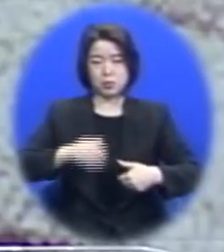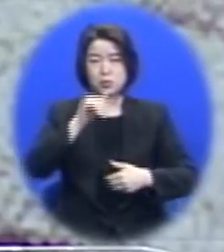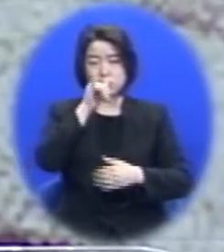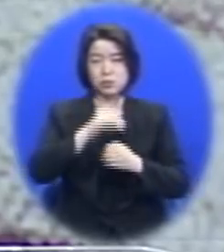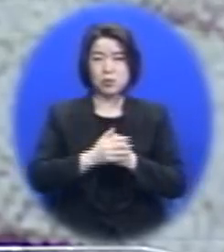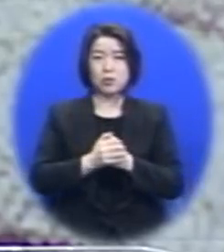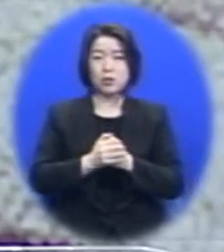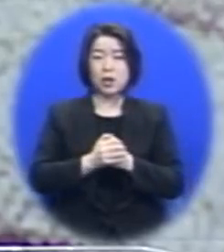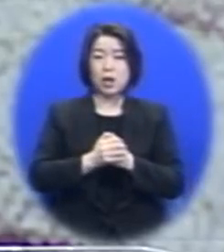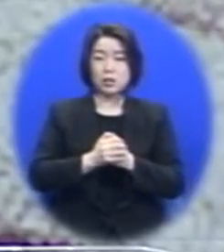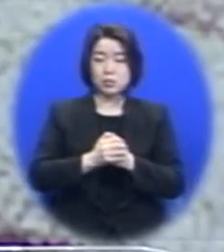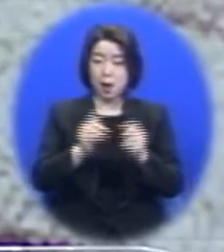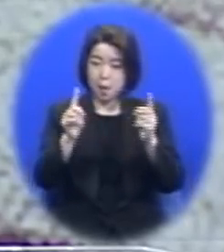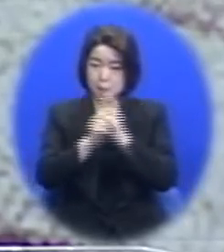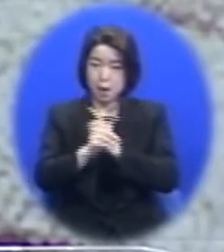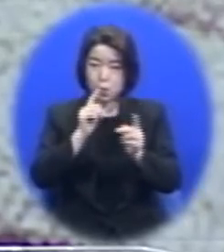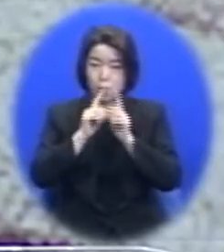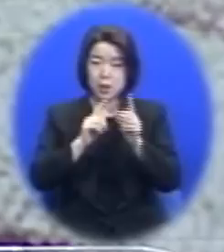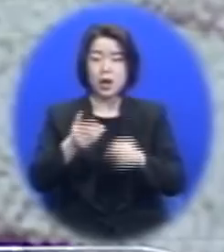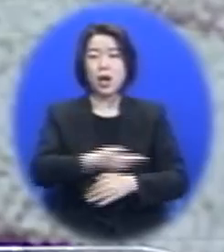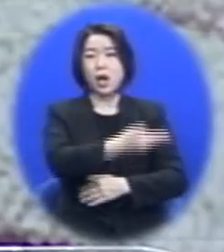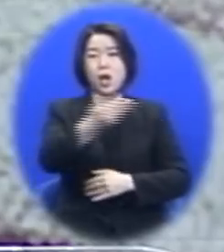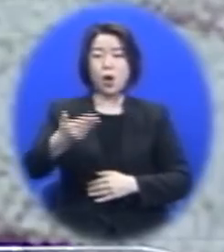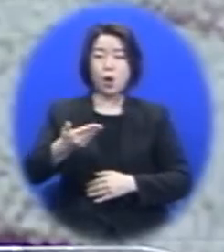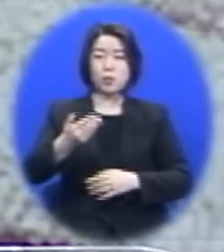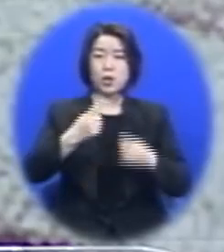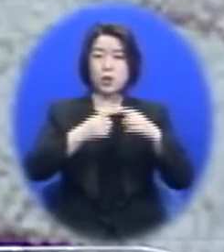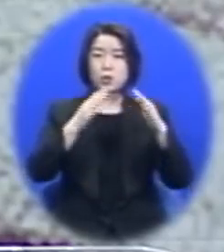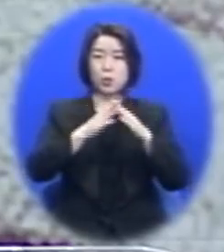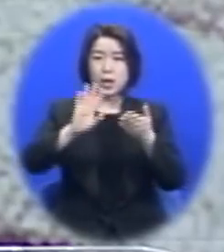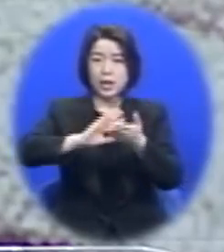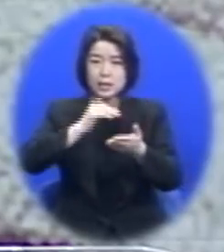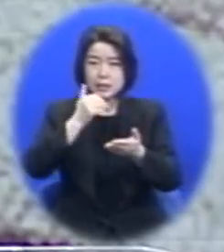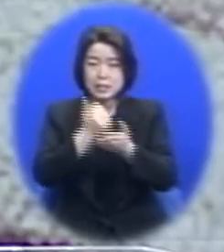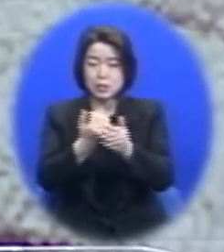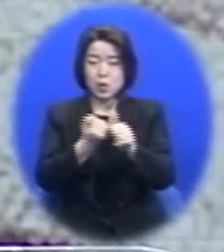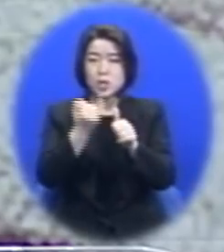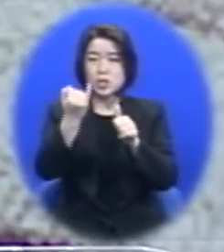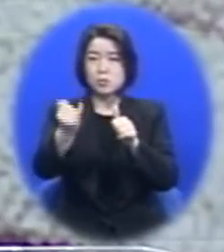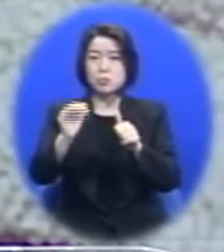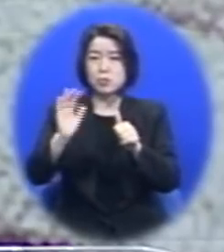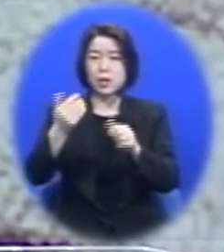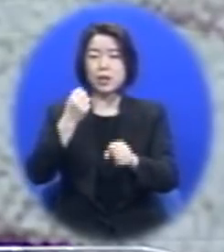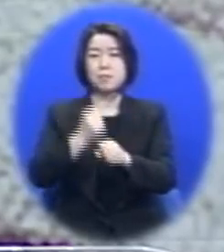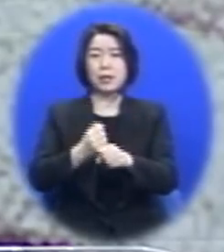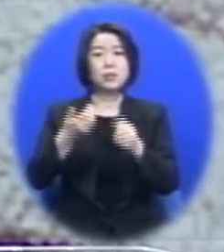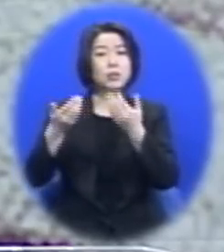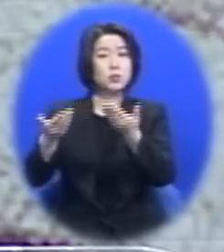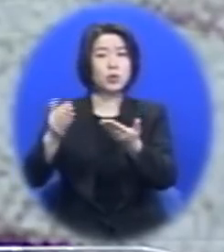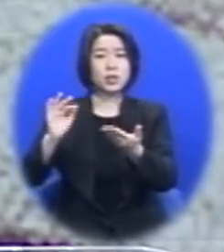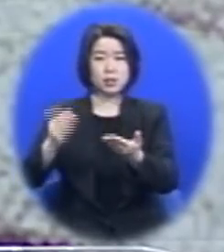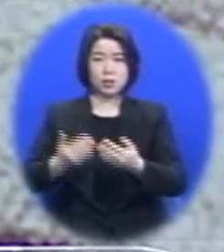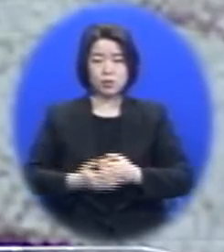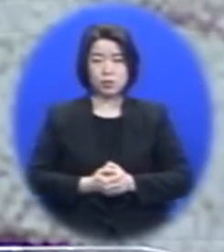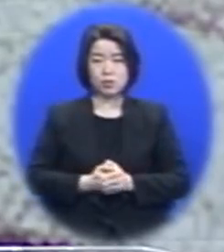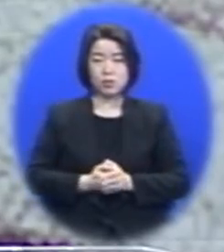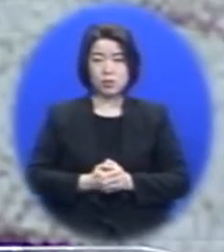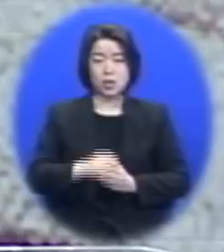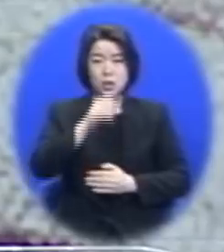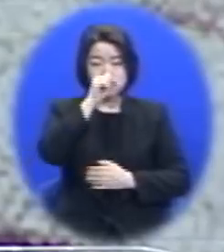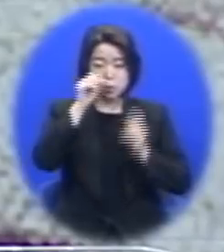말하면 여러분이 교회를 그리스도의 신부 되게 만들어야 하는 거예요 선한목자교회